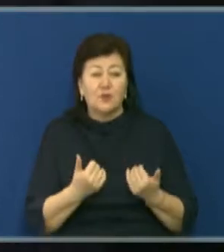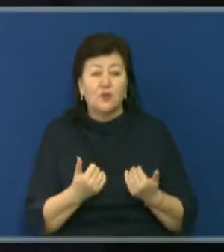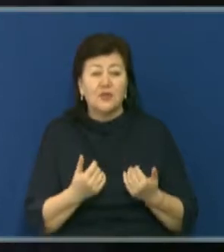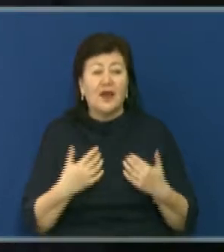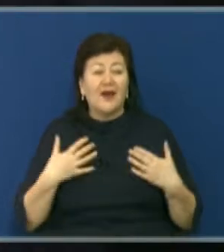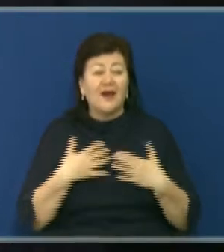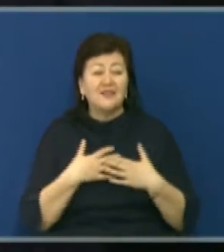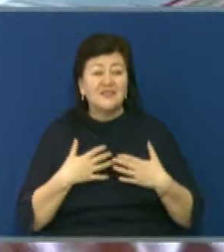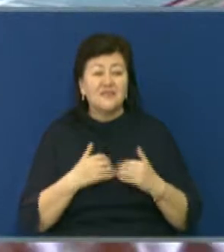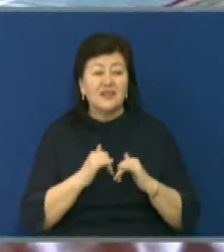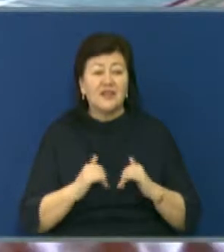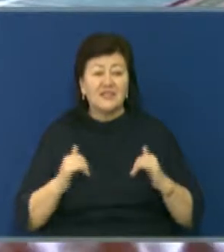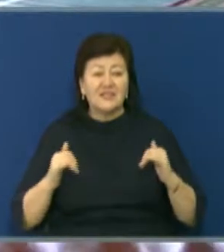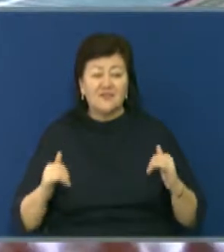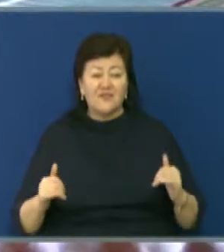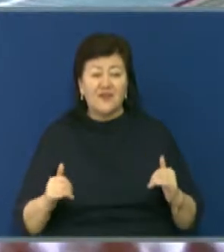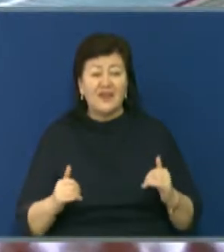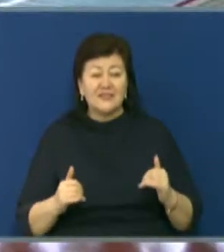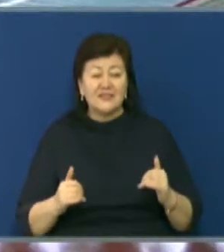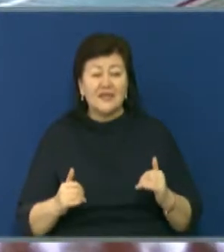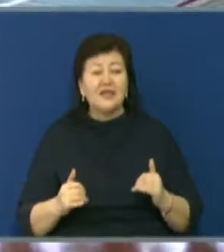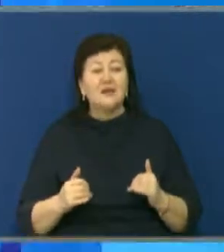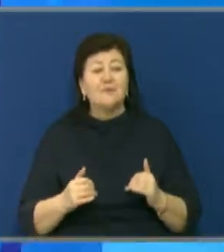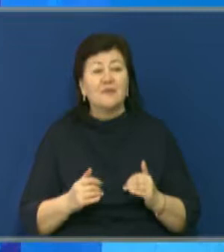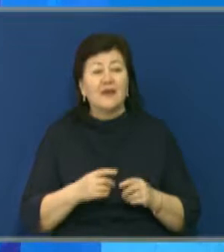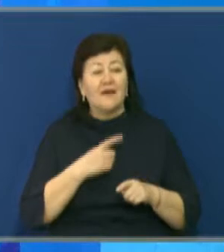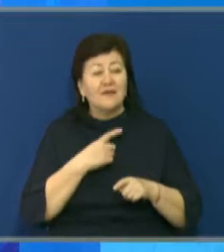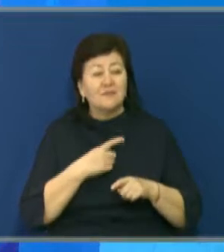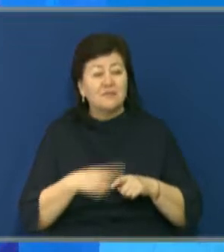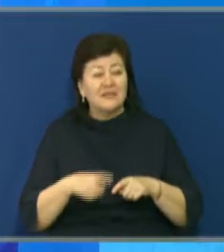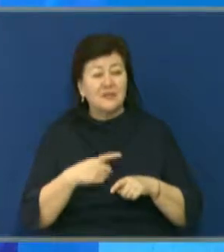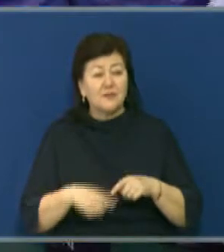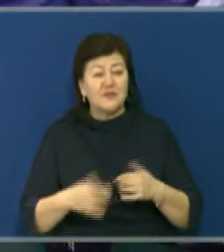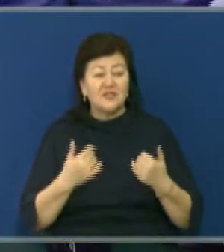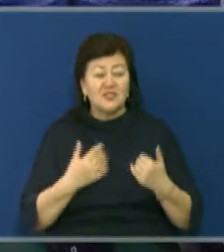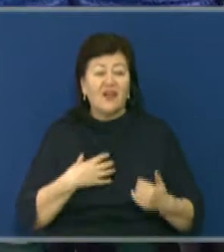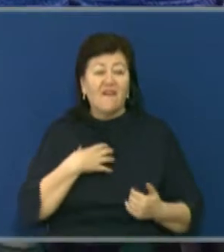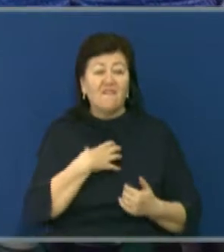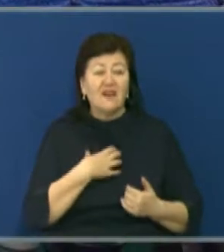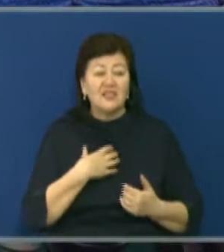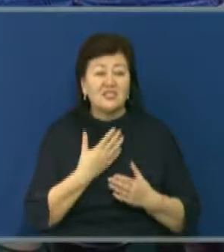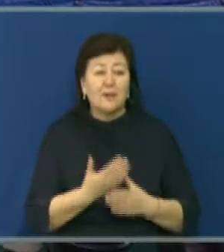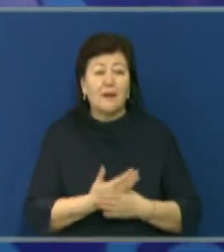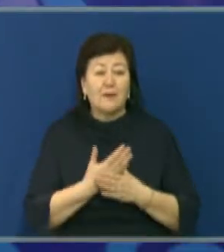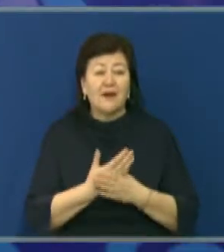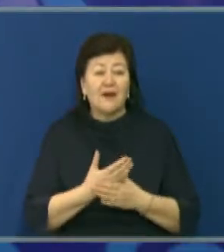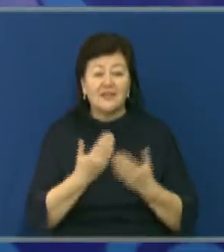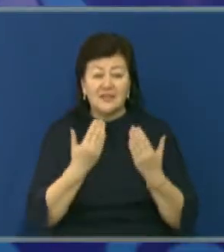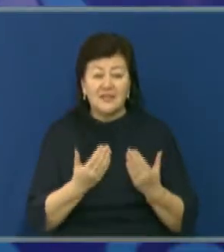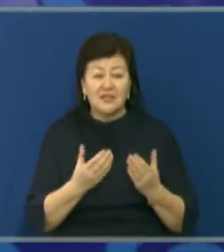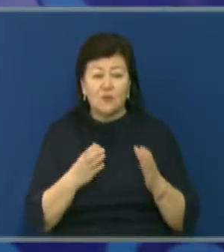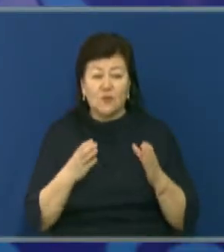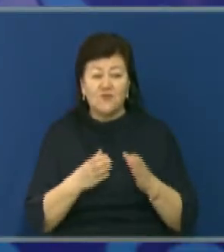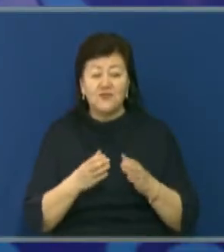очень активно. В масштабах страны семьи лидируют и являются одним из лучших. Важно оказывать всестороннюю поддержку спорту.